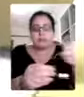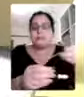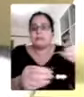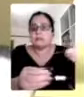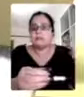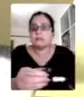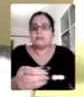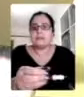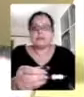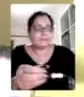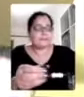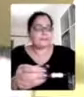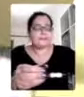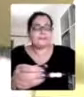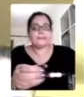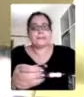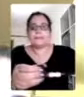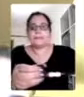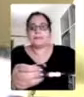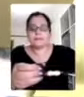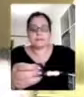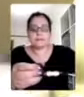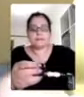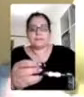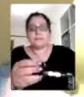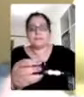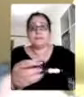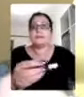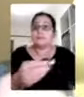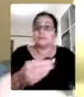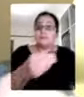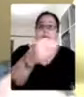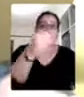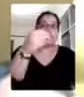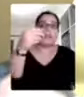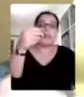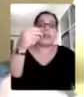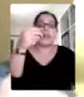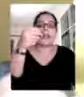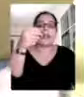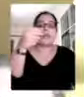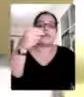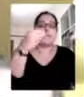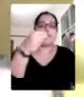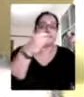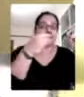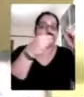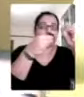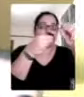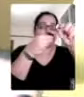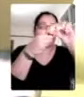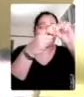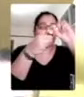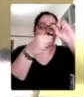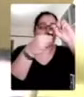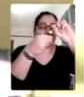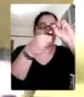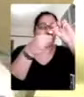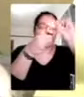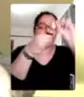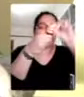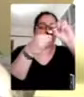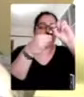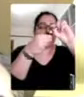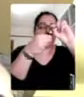Onu bir yurt dışı seyahatinde orada otelde unutup geri geldim. Ay falan kullanabildim. Kiribiden ben çok memnun kalmıştım.